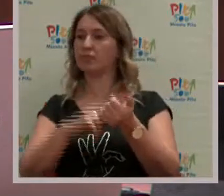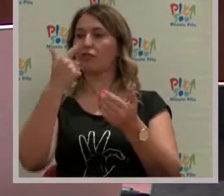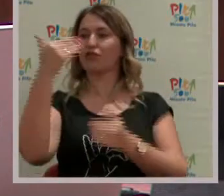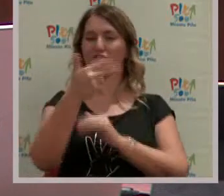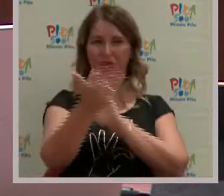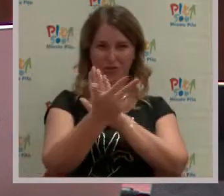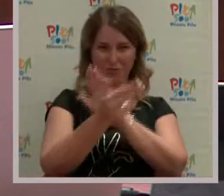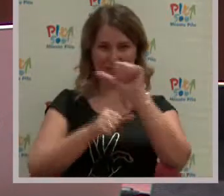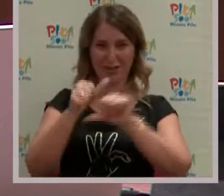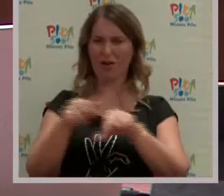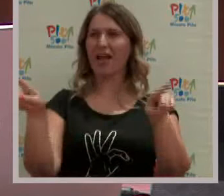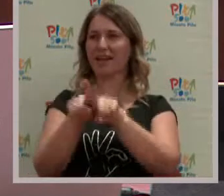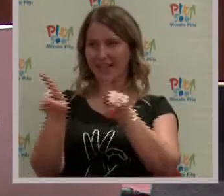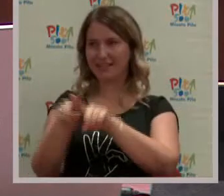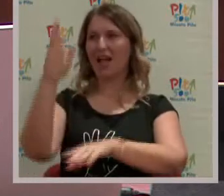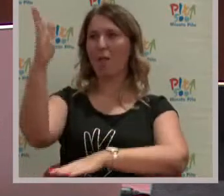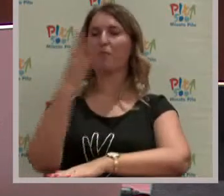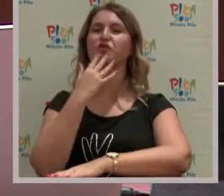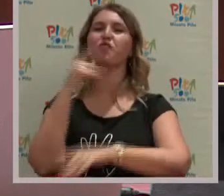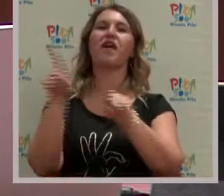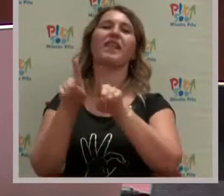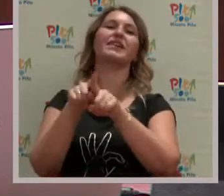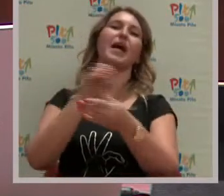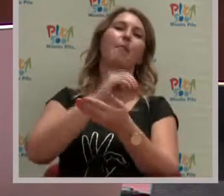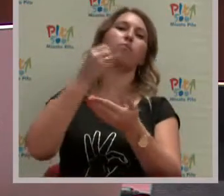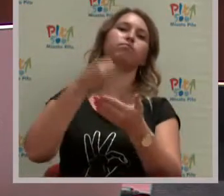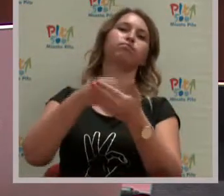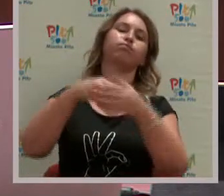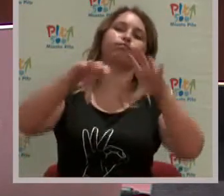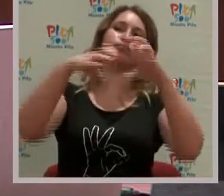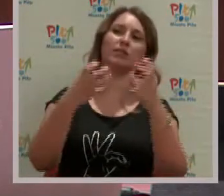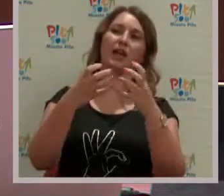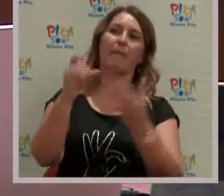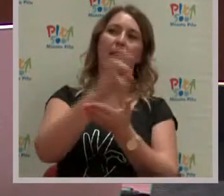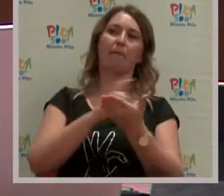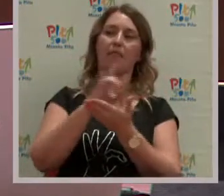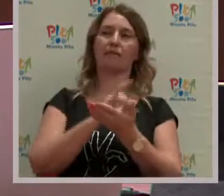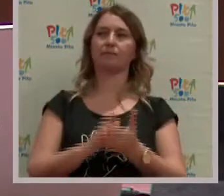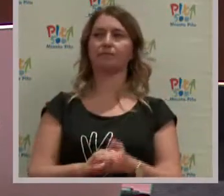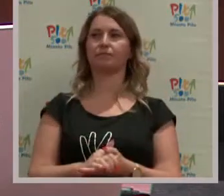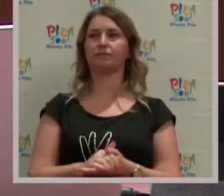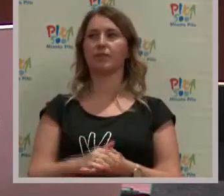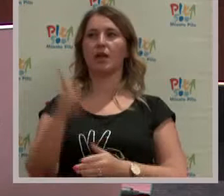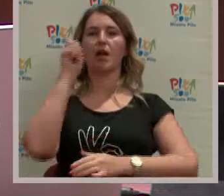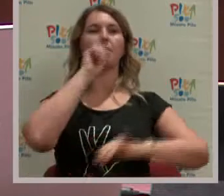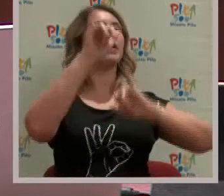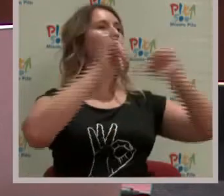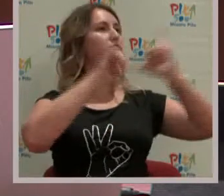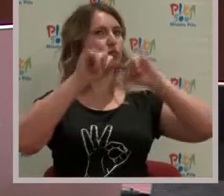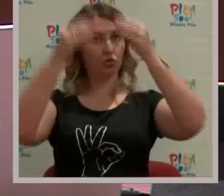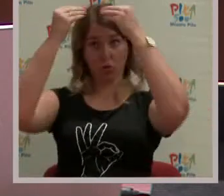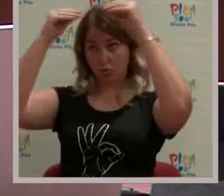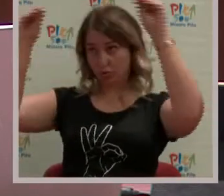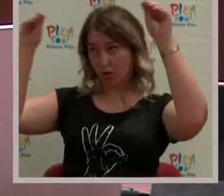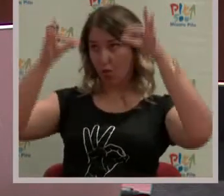także ten punkt zreferuję w imieniu prezydenta skarbnik gminy Piła pani Ewelina Ślugańska bardzo proszę Panie Przewodniczący Wysoka Rado